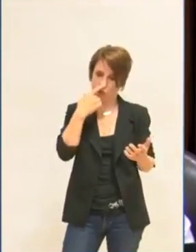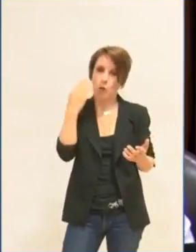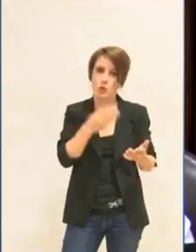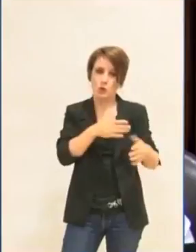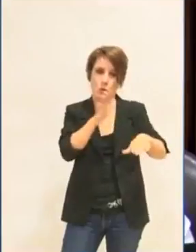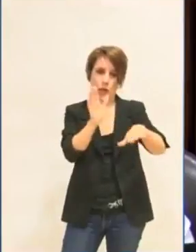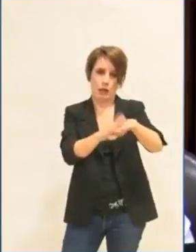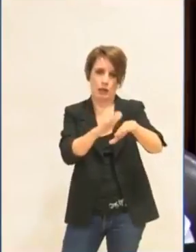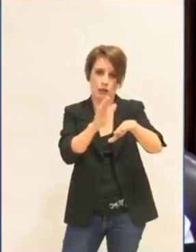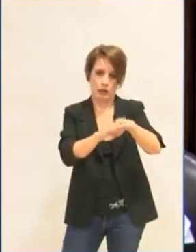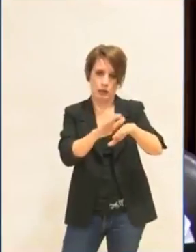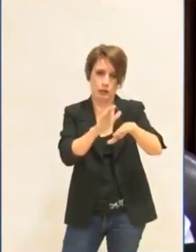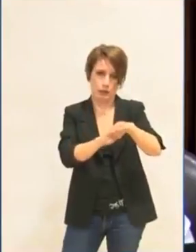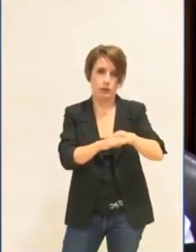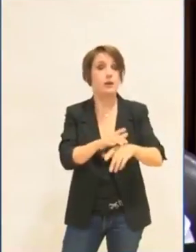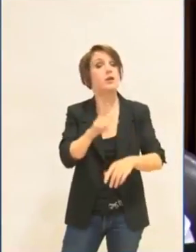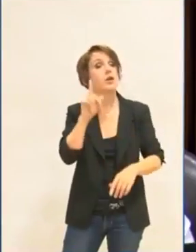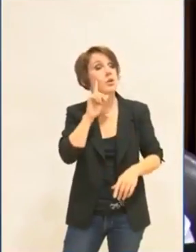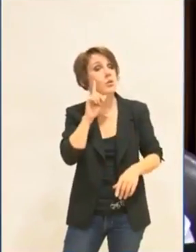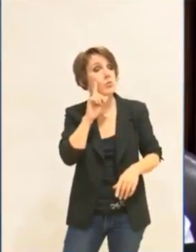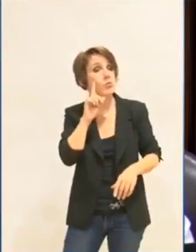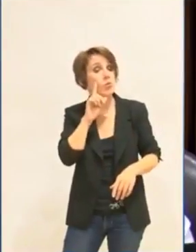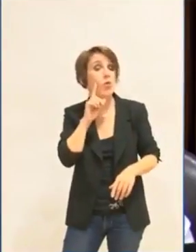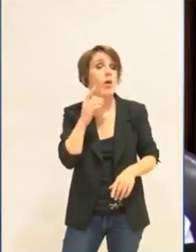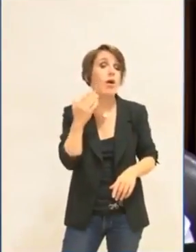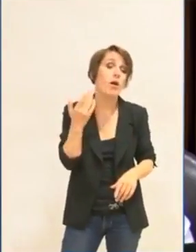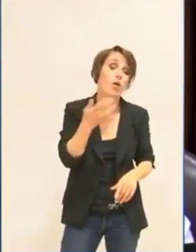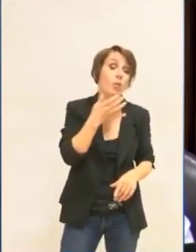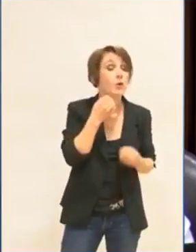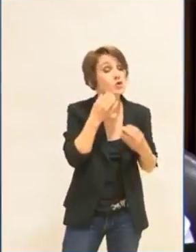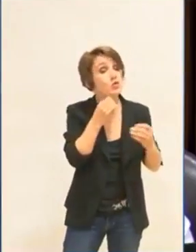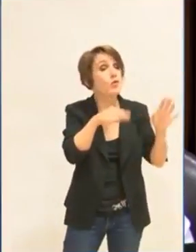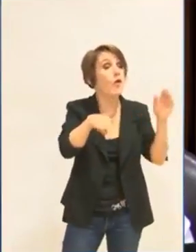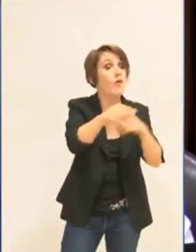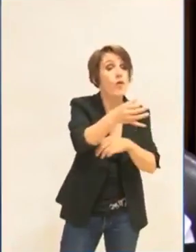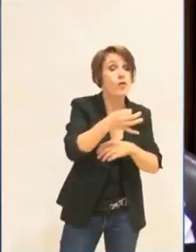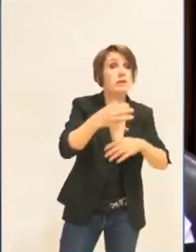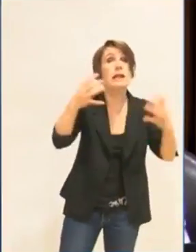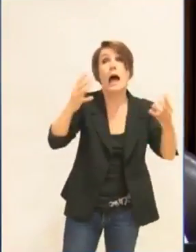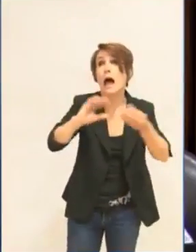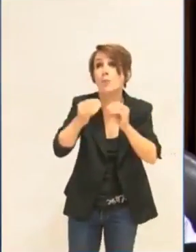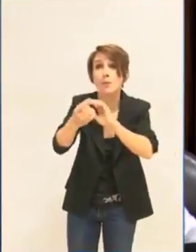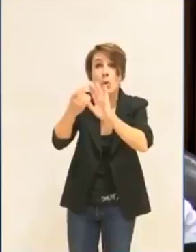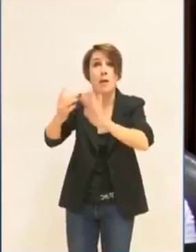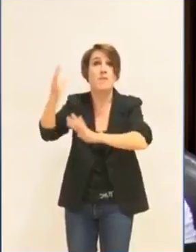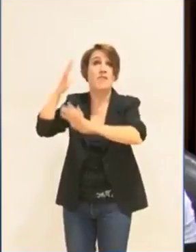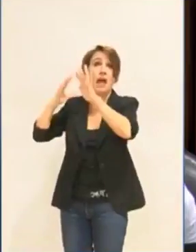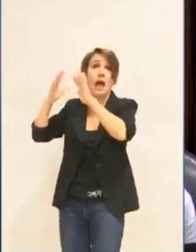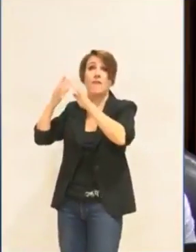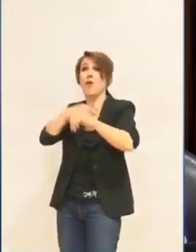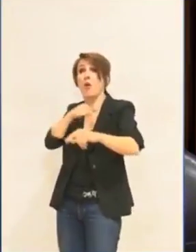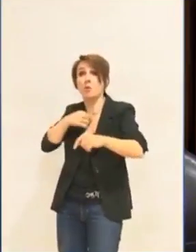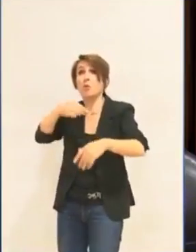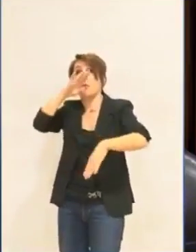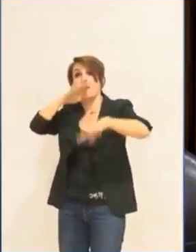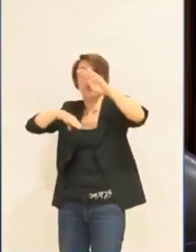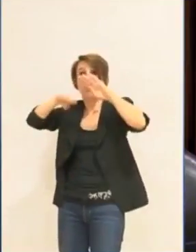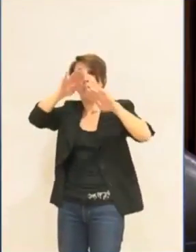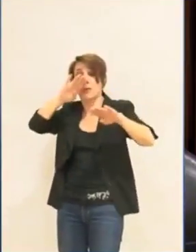parle des placards qui s'écroulent sur la figure des élus. C'est l'échelle de